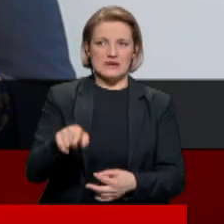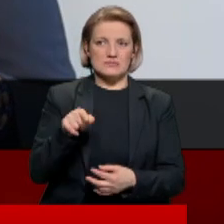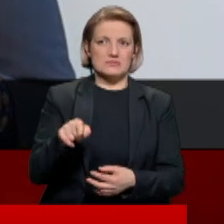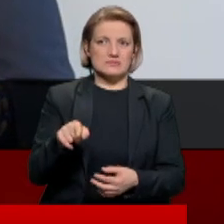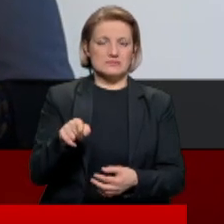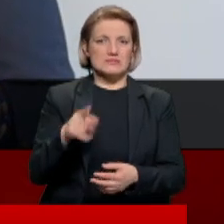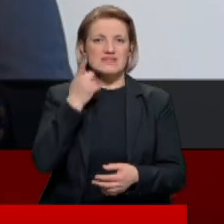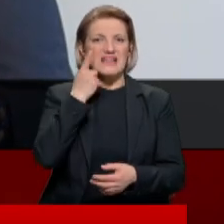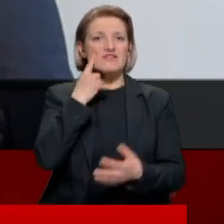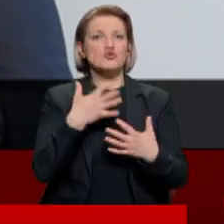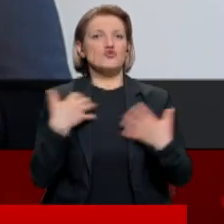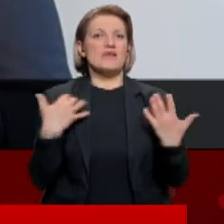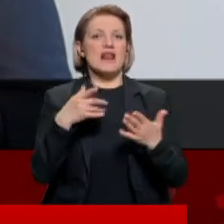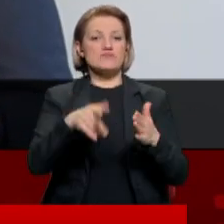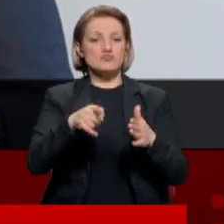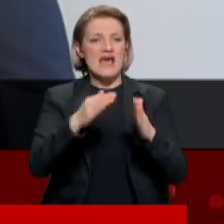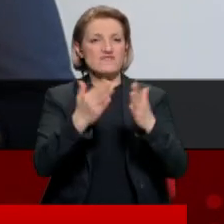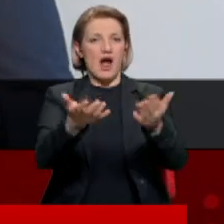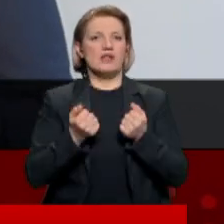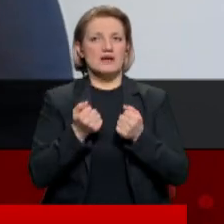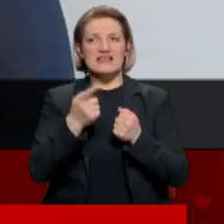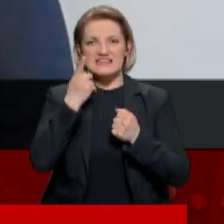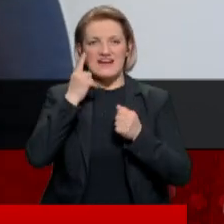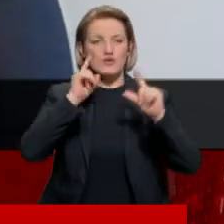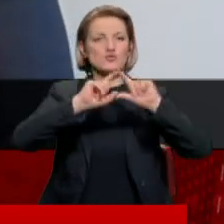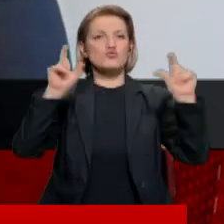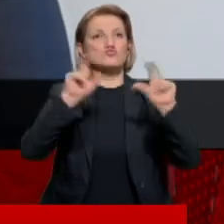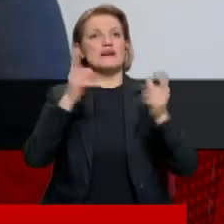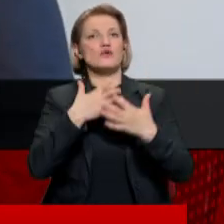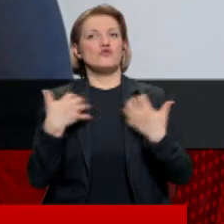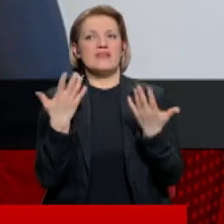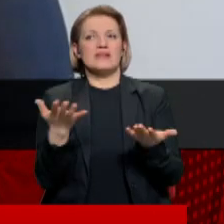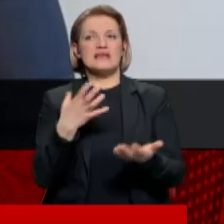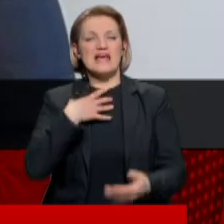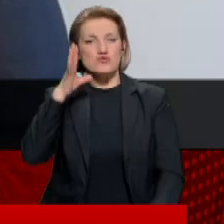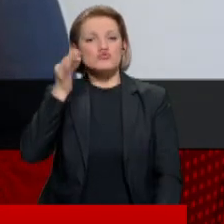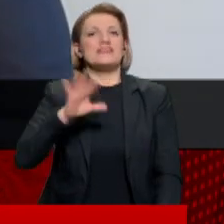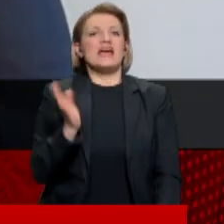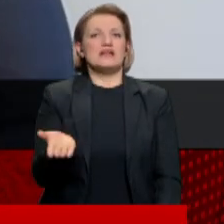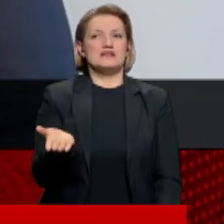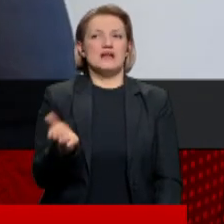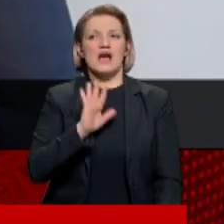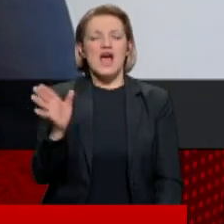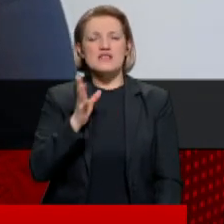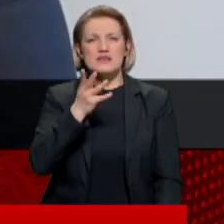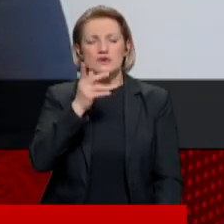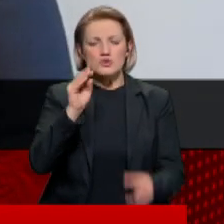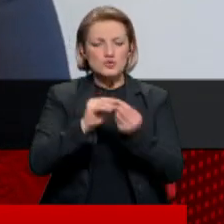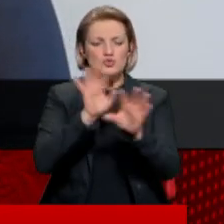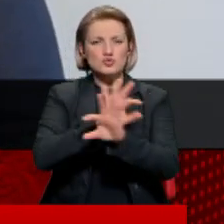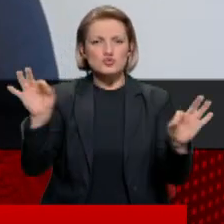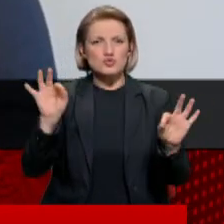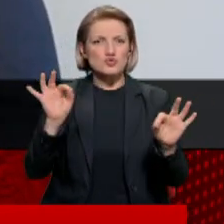bu devlete güvenerek almış bu evleri. Devletin kurumlarına güvenmiş. Kendi uzman değil ki. En masum olan ev